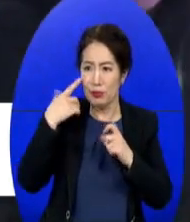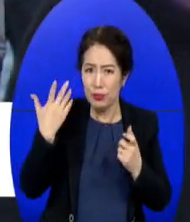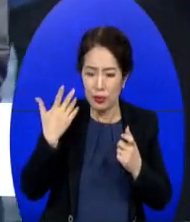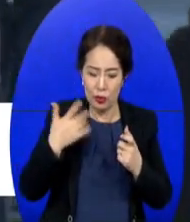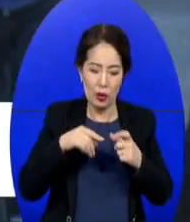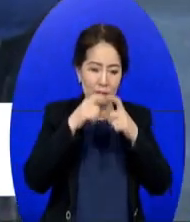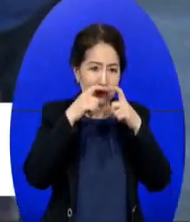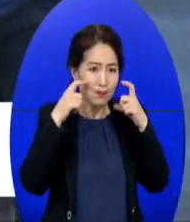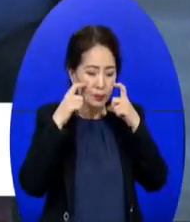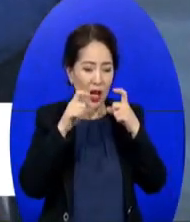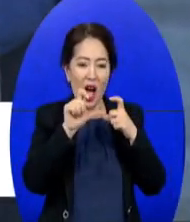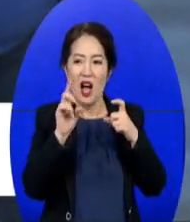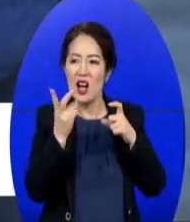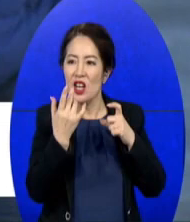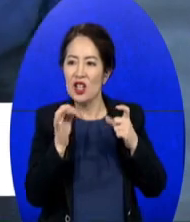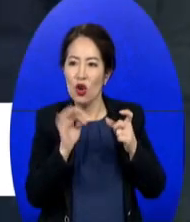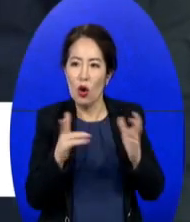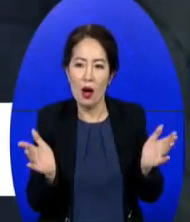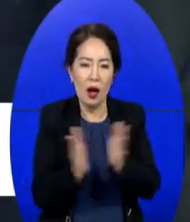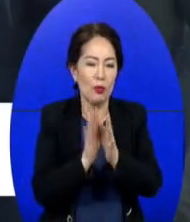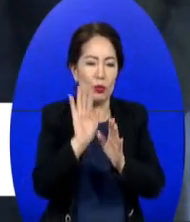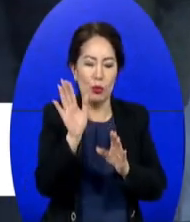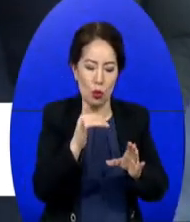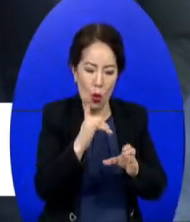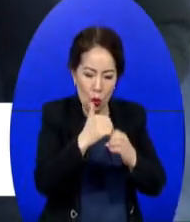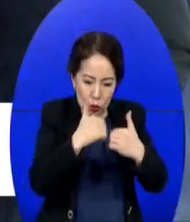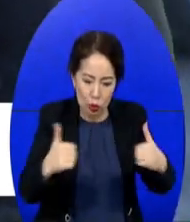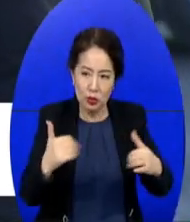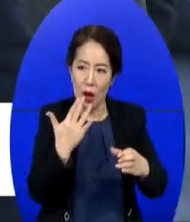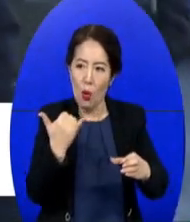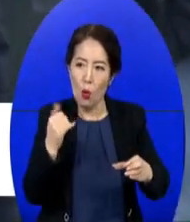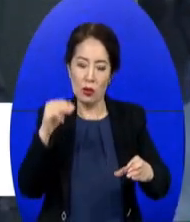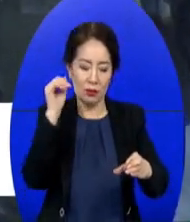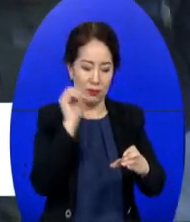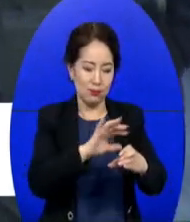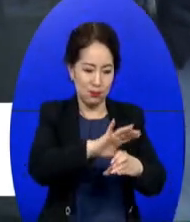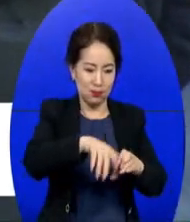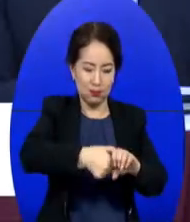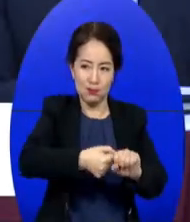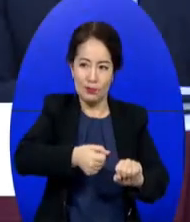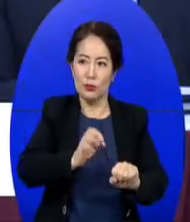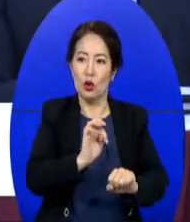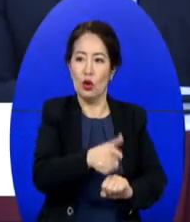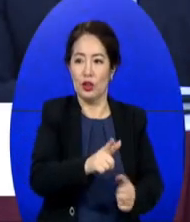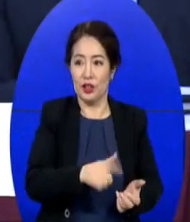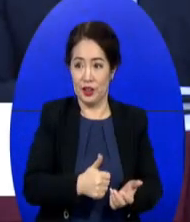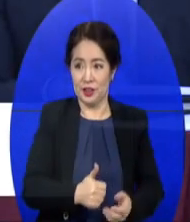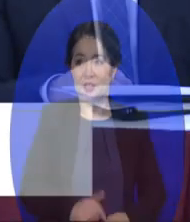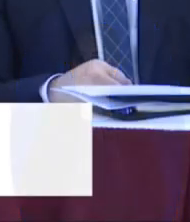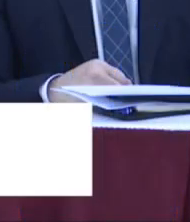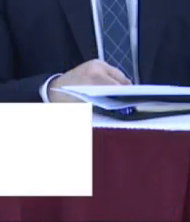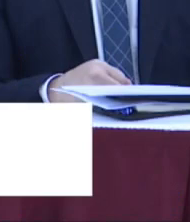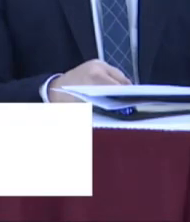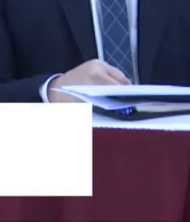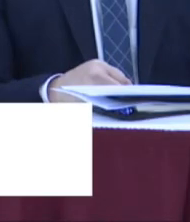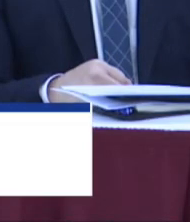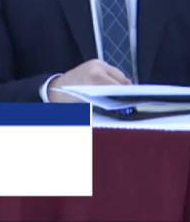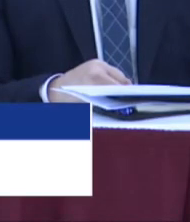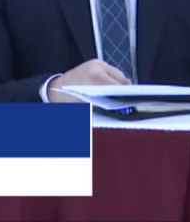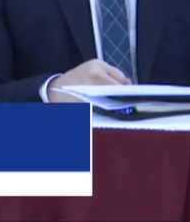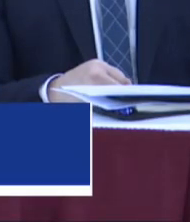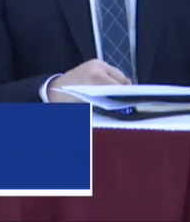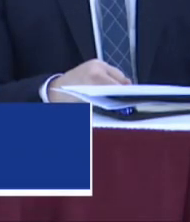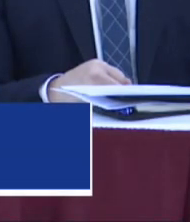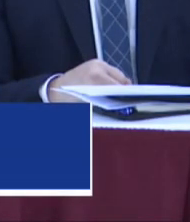хаалтыг энгийн хог хаягдалтай холихгүйгээр тусад нь уутанд савлаж хаях шаардлагатай байна. Зөрчлийн тухай хуулиараа за